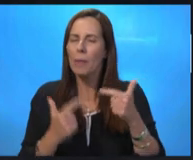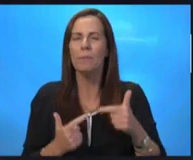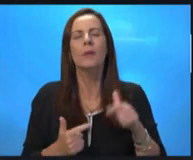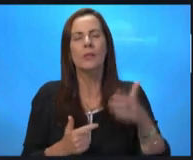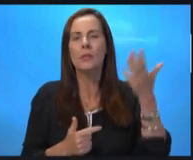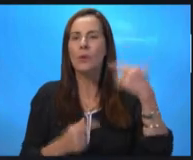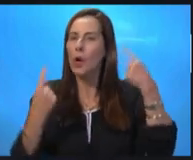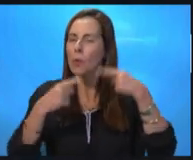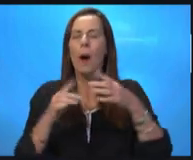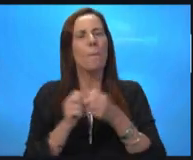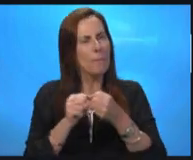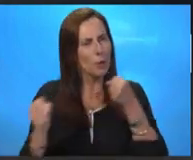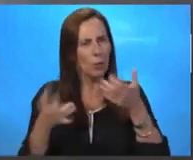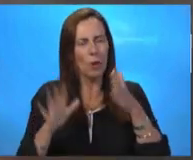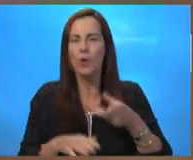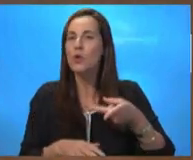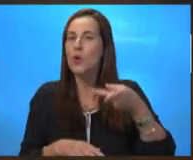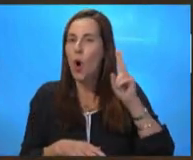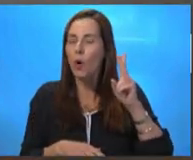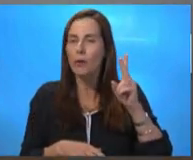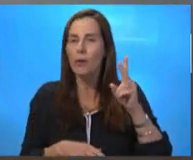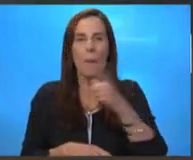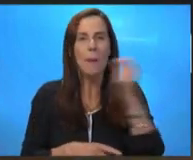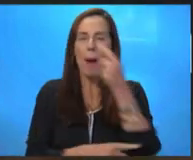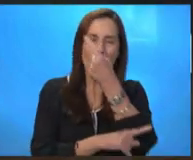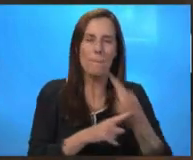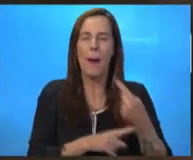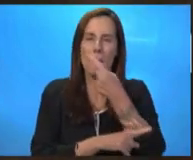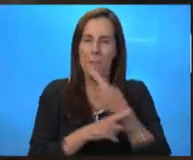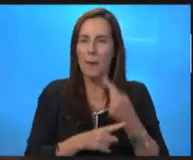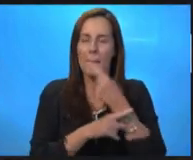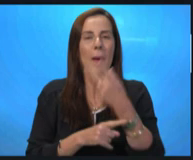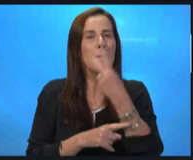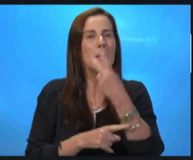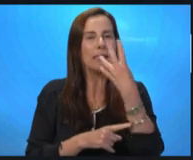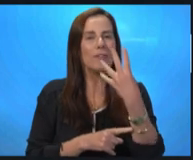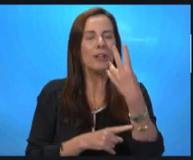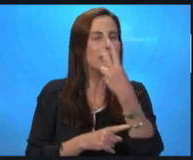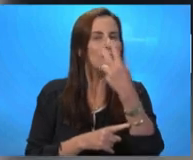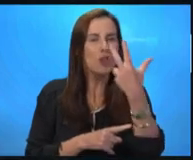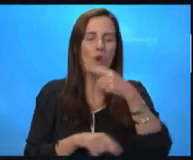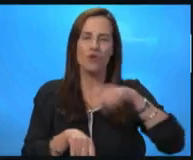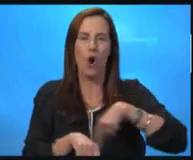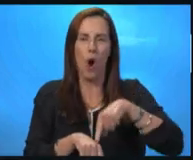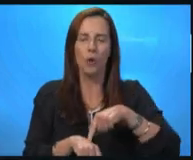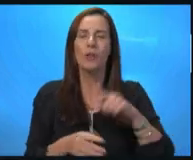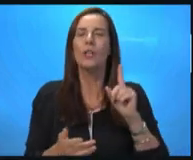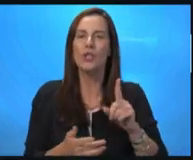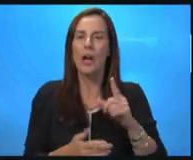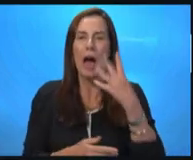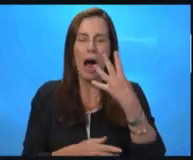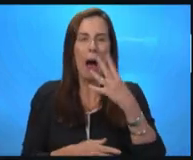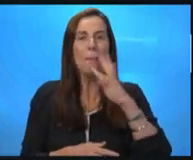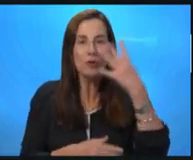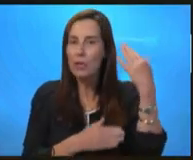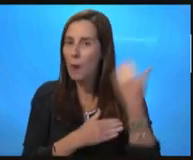יממה מתוחה מאוד, יותר מ-100 רקטות רומי במהלך 23 שעות, כאשר בארבע השנים